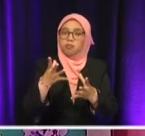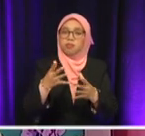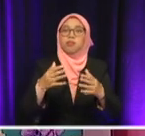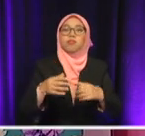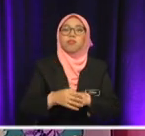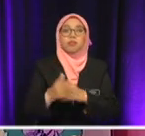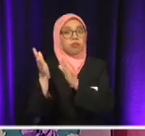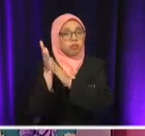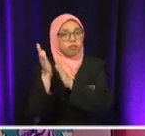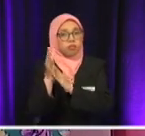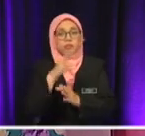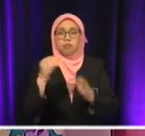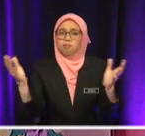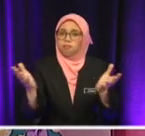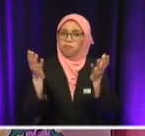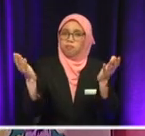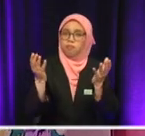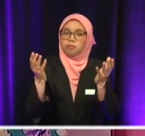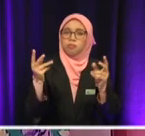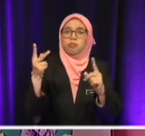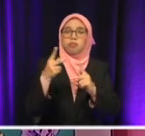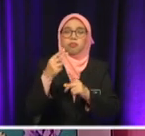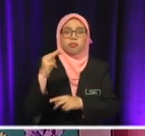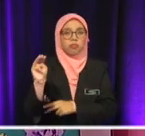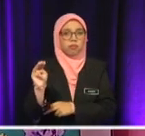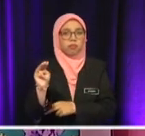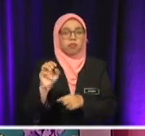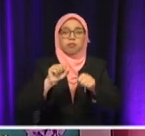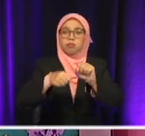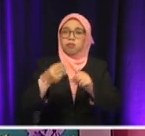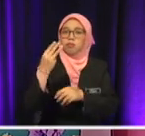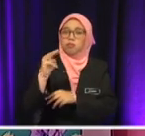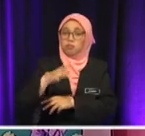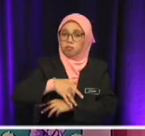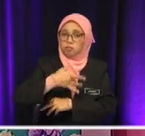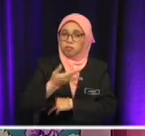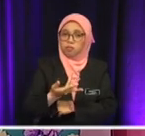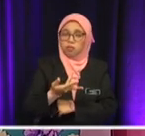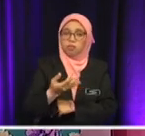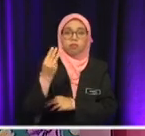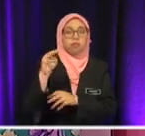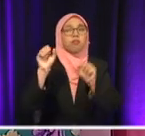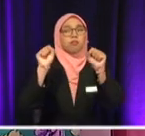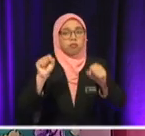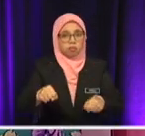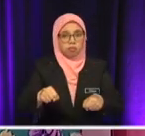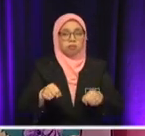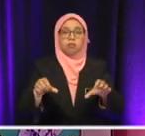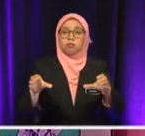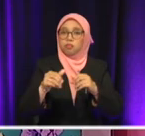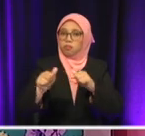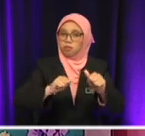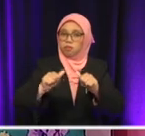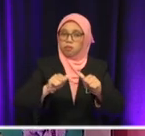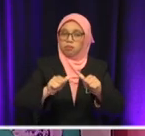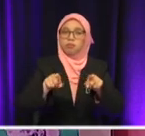kepada mereka ini supaya mereka juga merasakan bahawa mereka boleh melakukan aktiviti perkembangan sama seperti